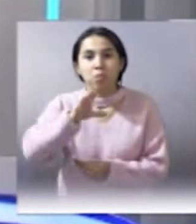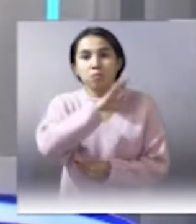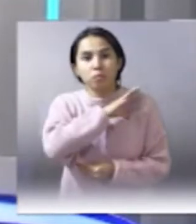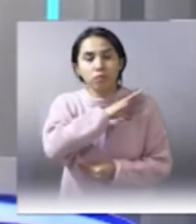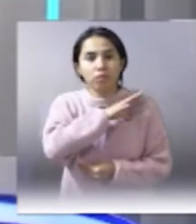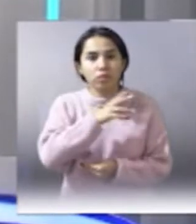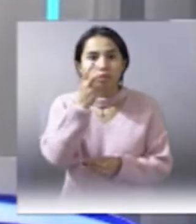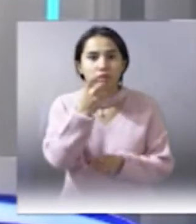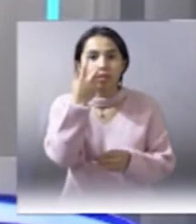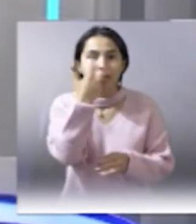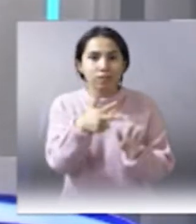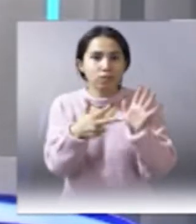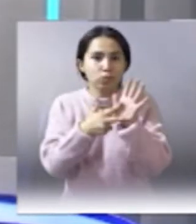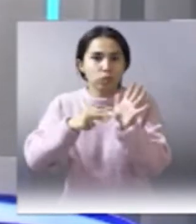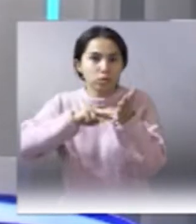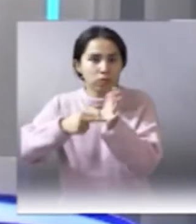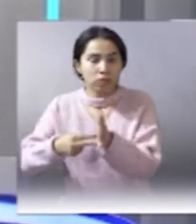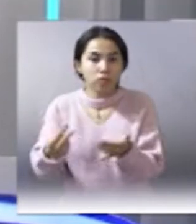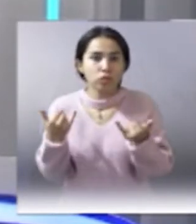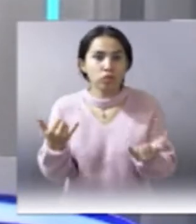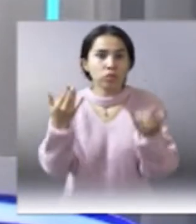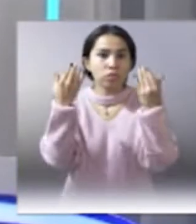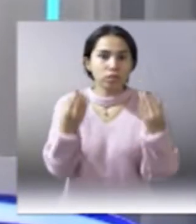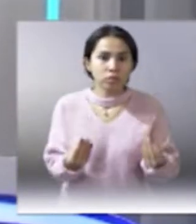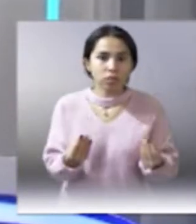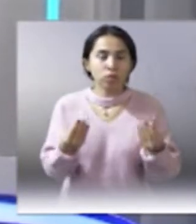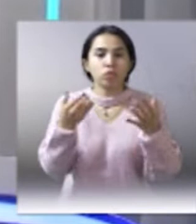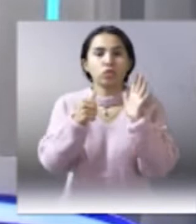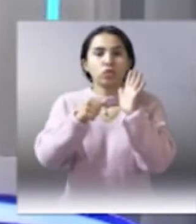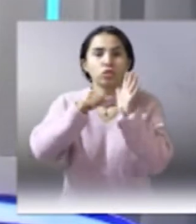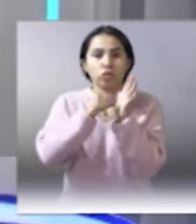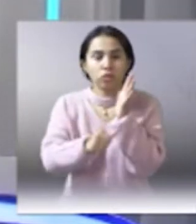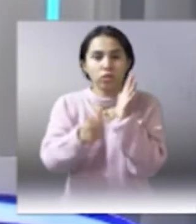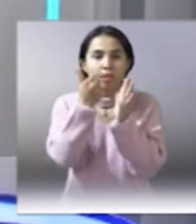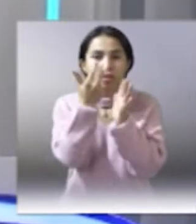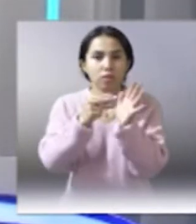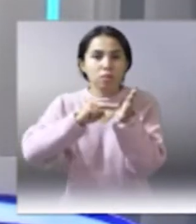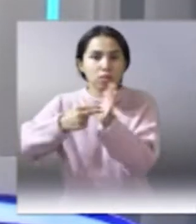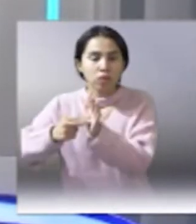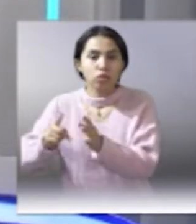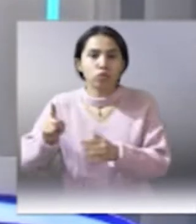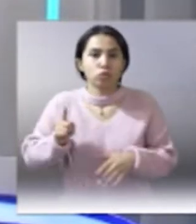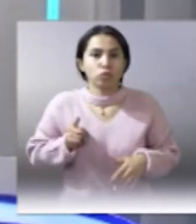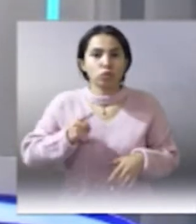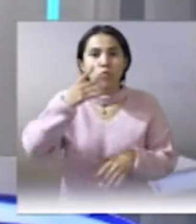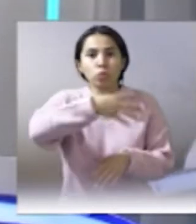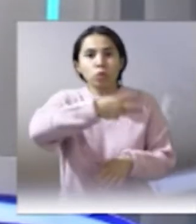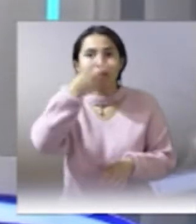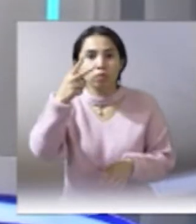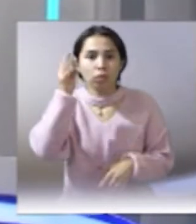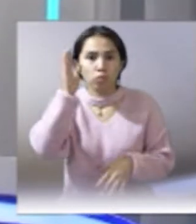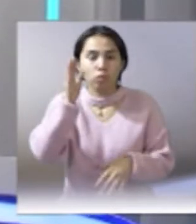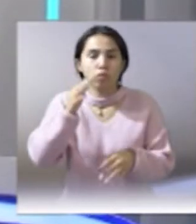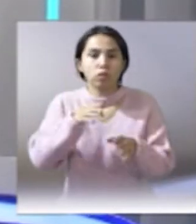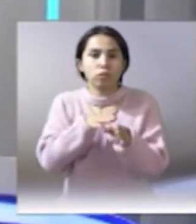обеспечения занятости населения в сельской местности является поддержка и развитие подсобного хозяйства. Сегодня на расширенном заседании правительства